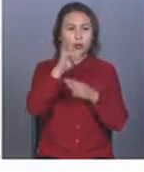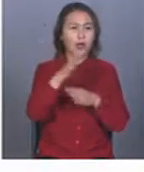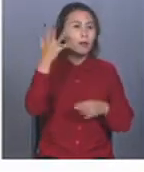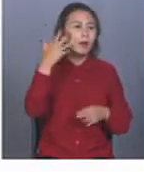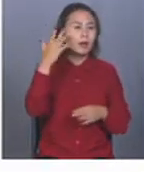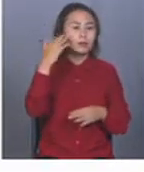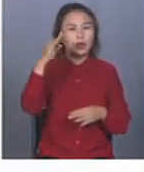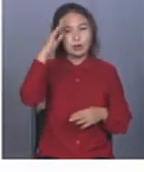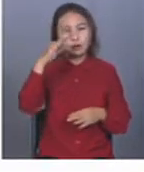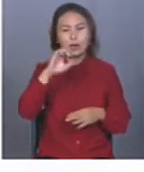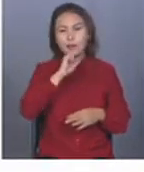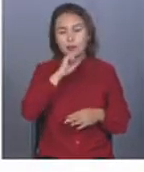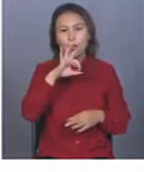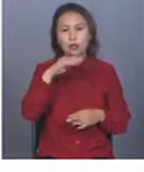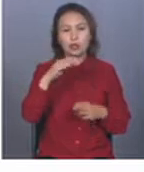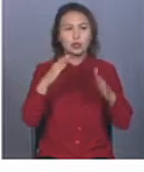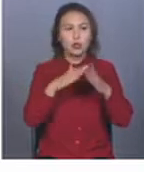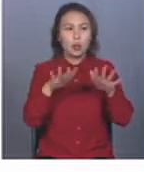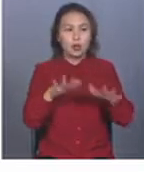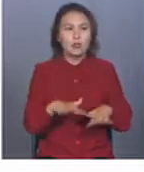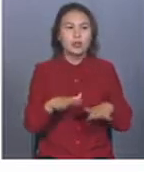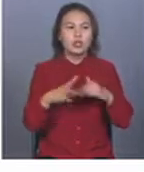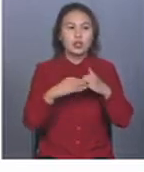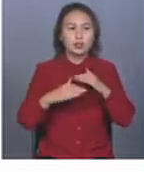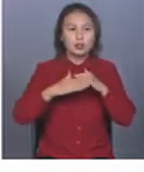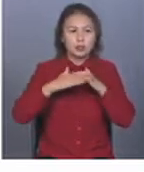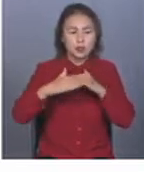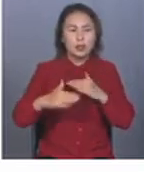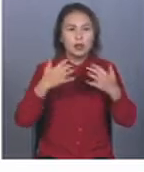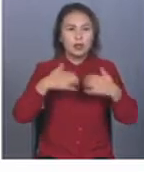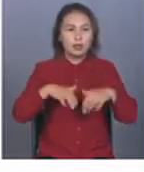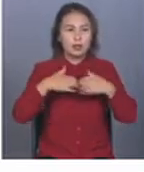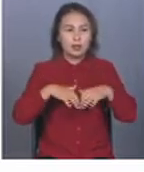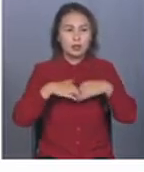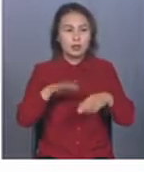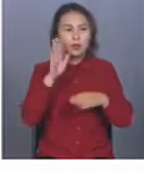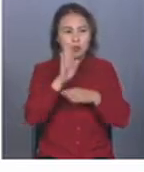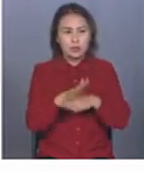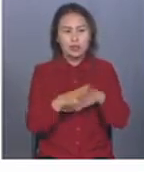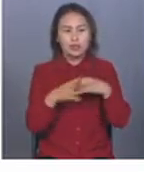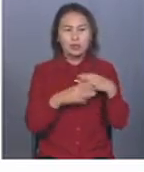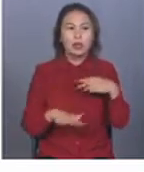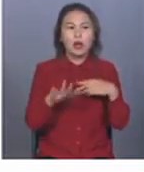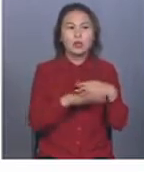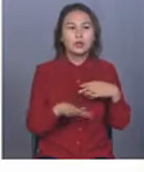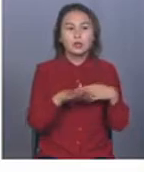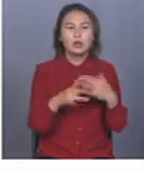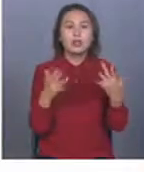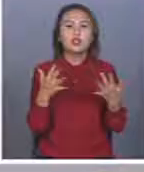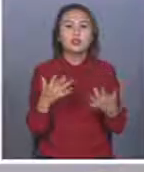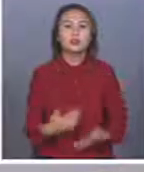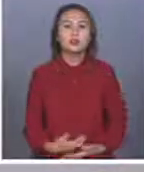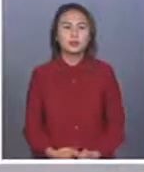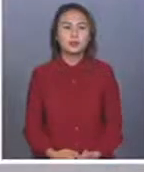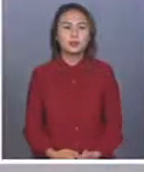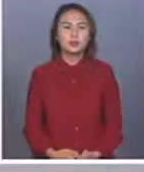атасы Олжасқа үй орналасқан жер телімінің ауданын есептеуді тапсырды. Жер телімінің ауданы қанша?